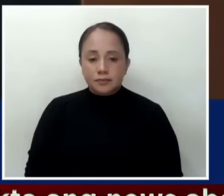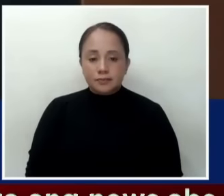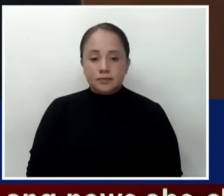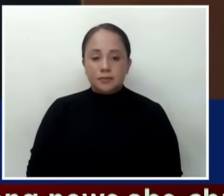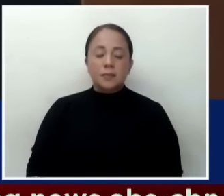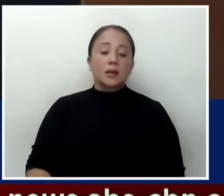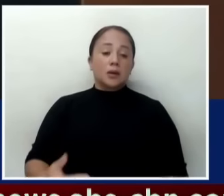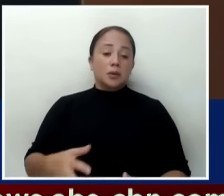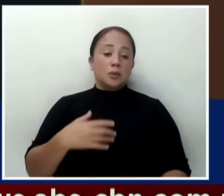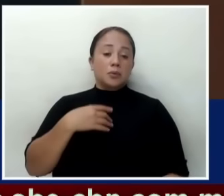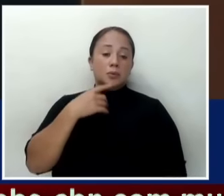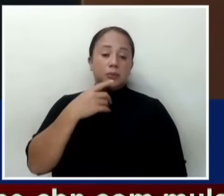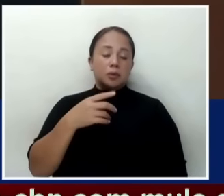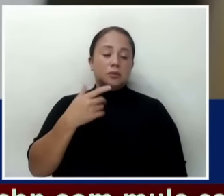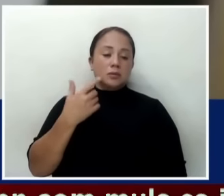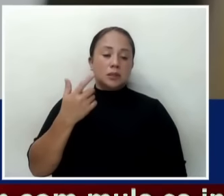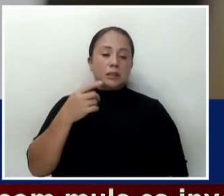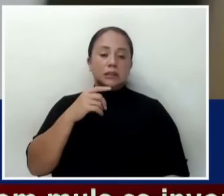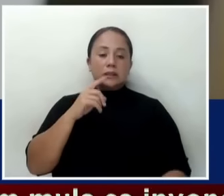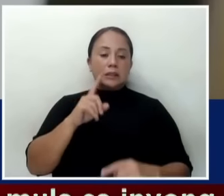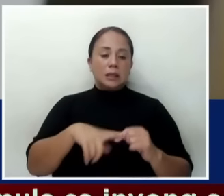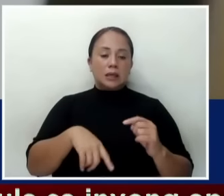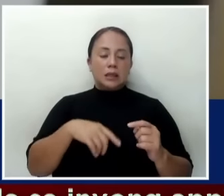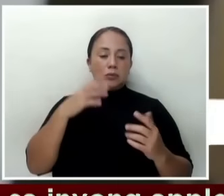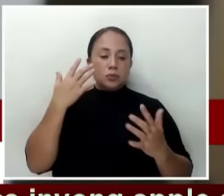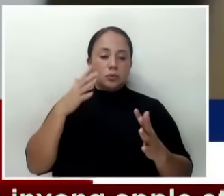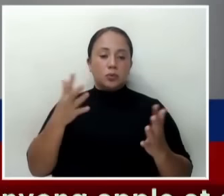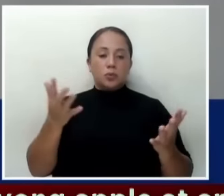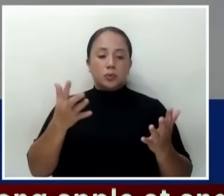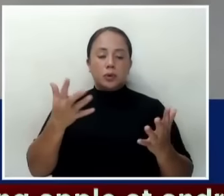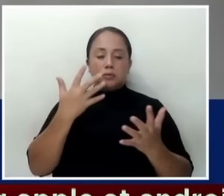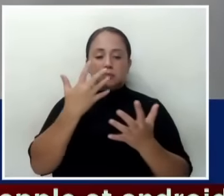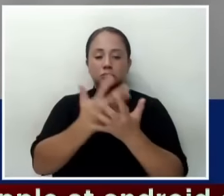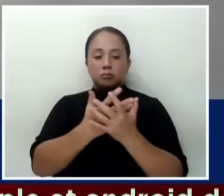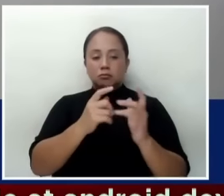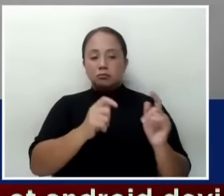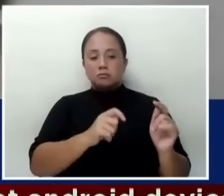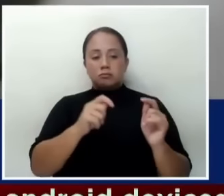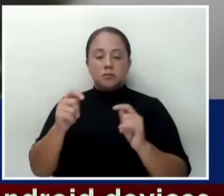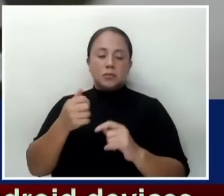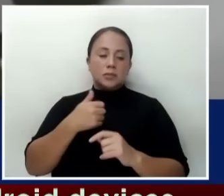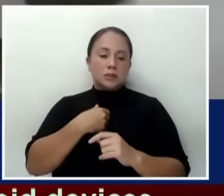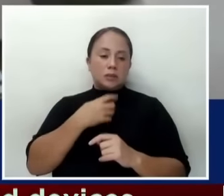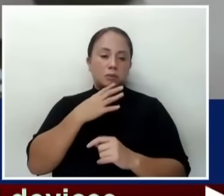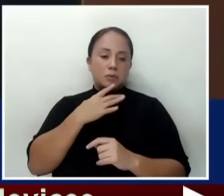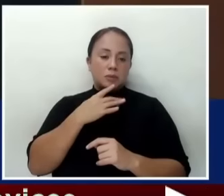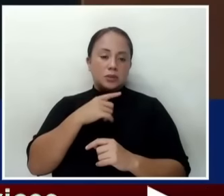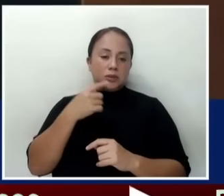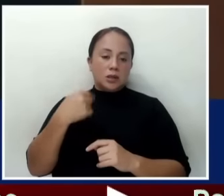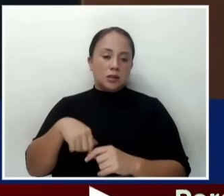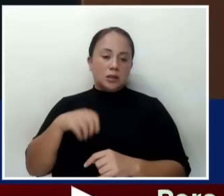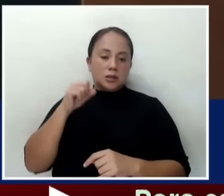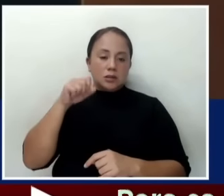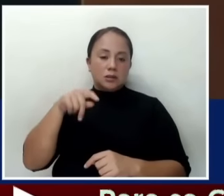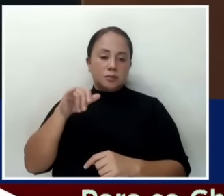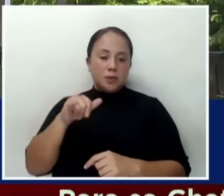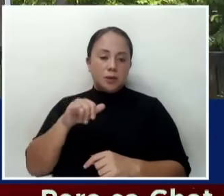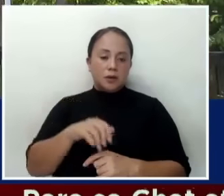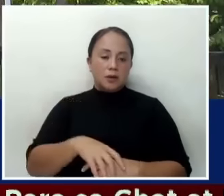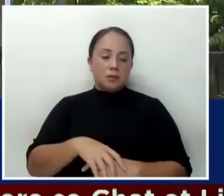Samantala, sinabi ni Ontiveros na hindi pa nila alam kung saan kulungan inilipat ang self-confessed Chinese spy na si Xie